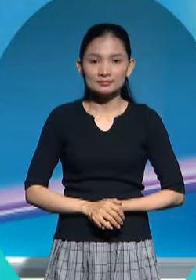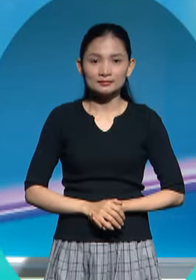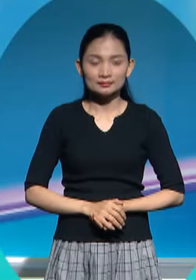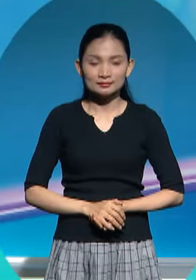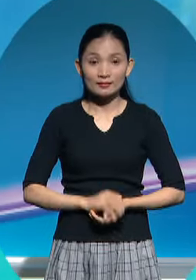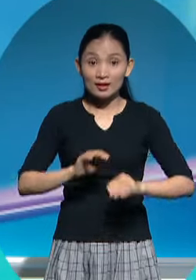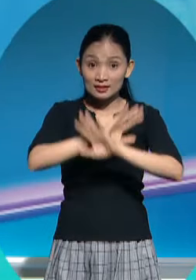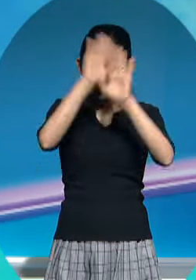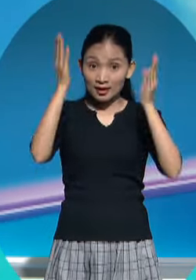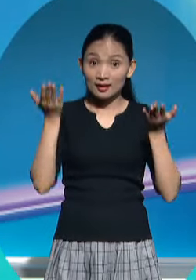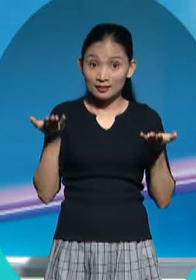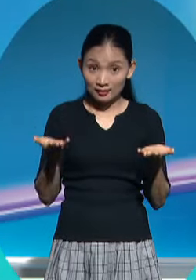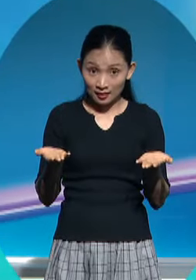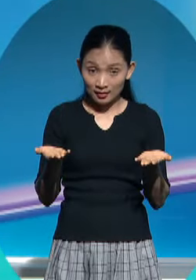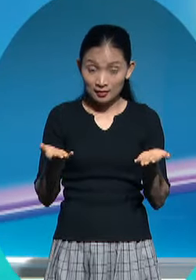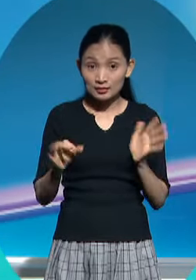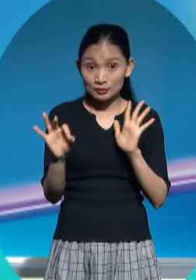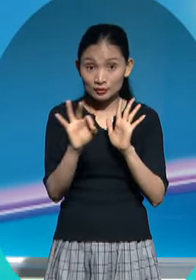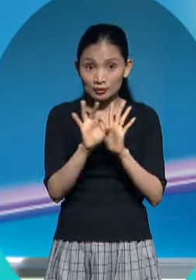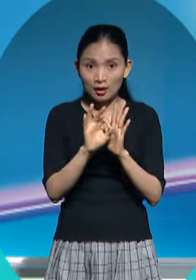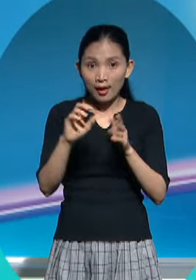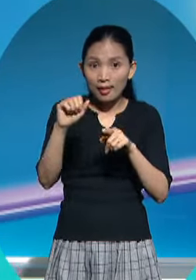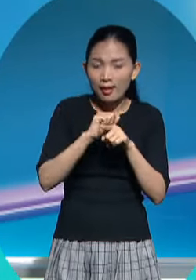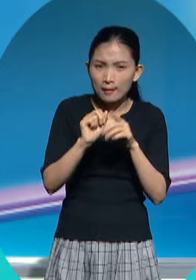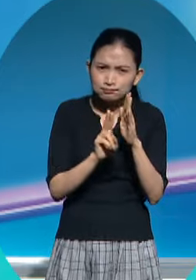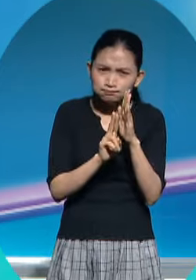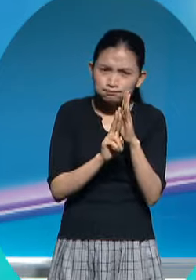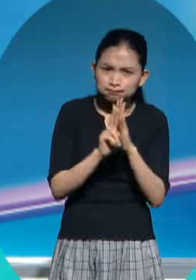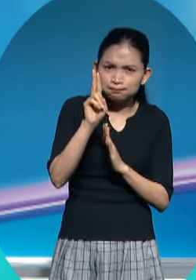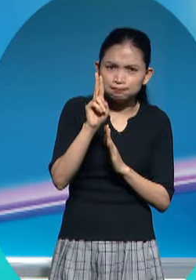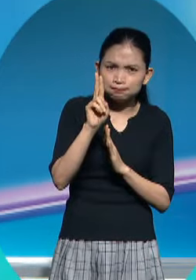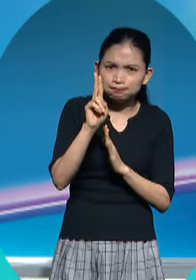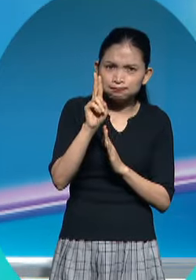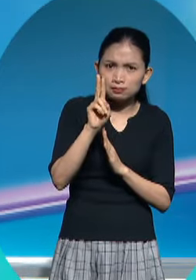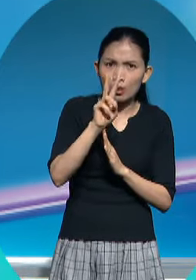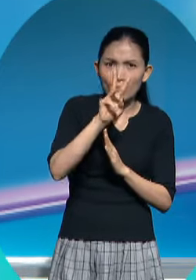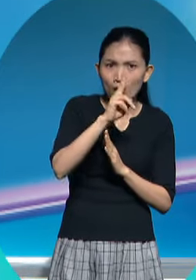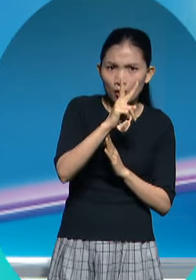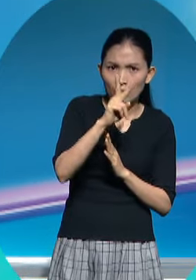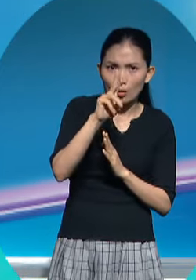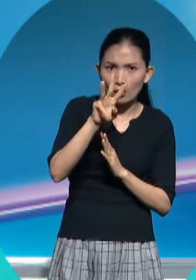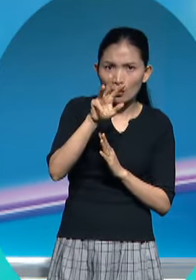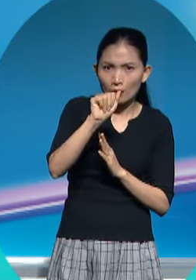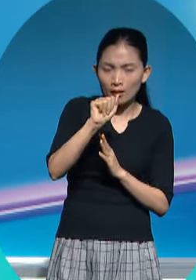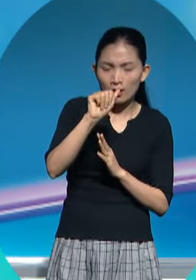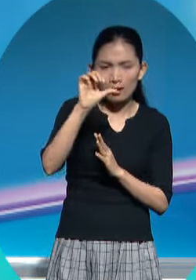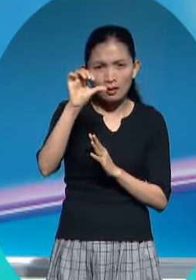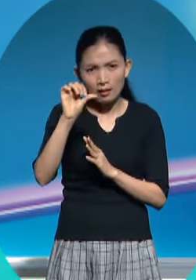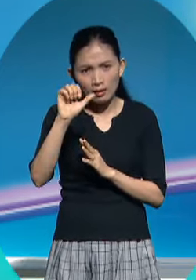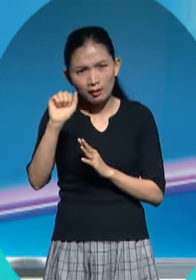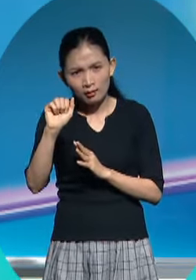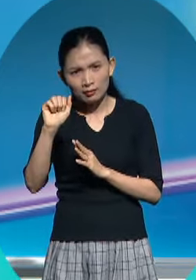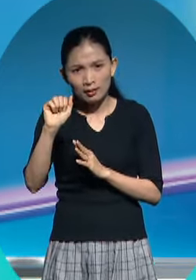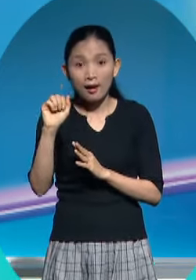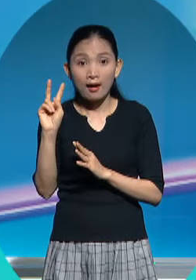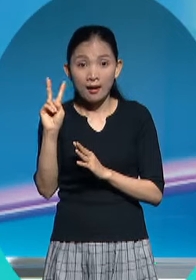Sáng nay, Triều Tiên xác nhận đã tiến hành cuộc tập trận phóng tên lửa hành trình chiến lược Wasu-2 vào ngày 30 tháng 1 nhằm tăng cường khả năng phản công và